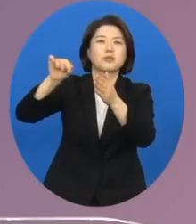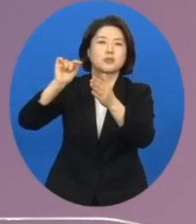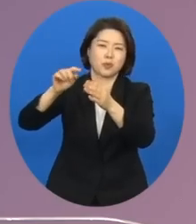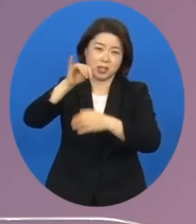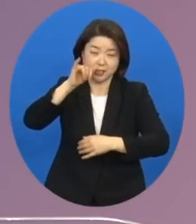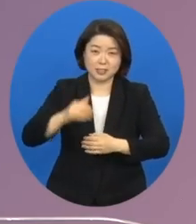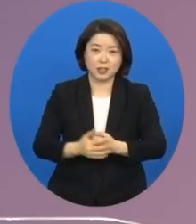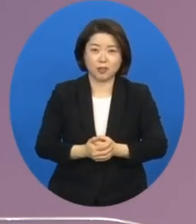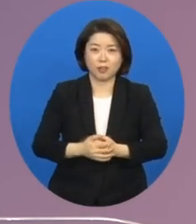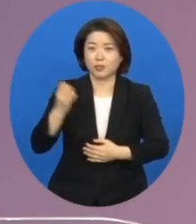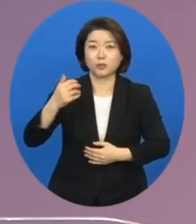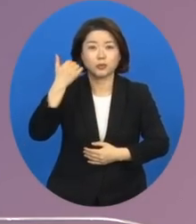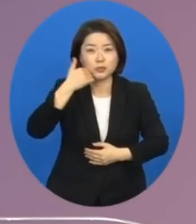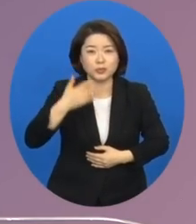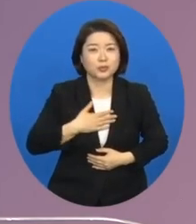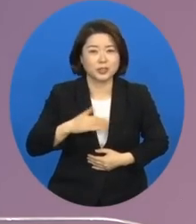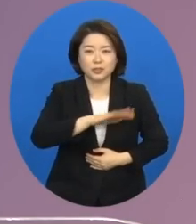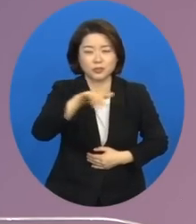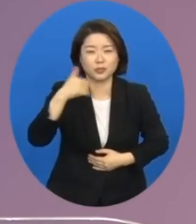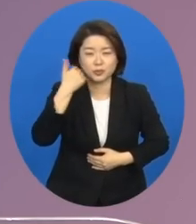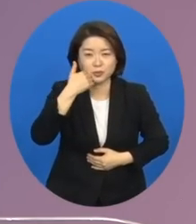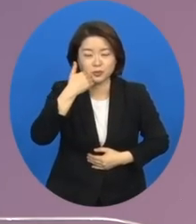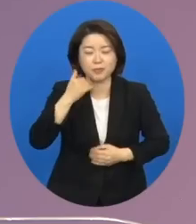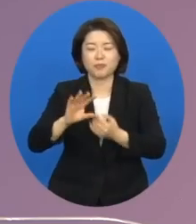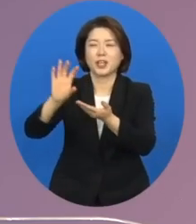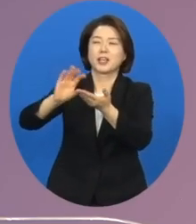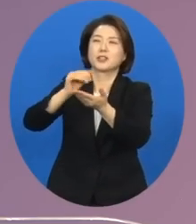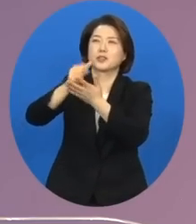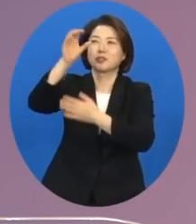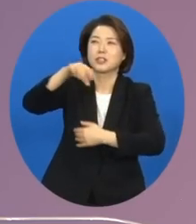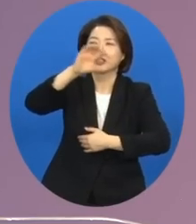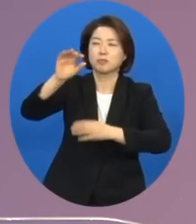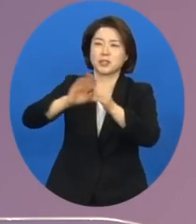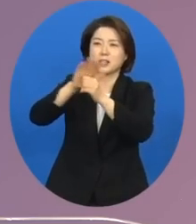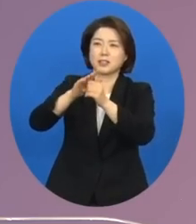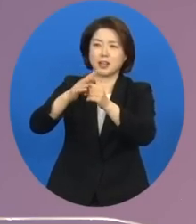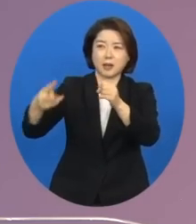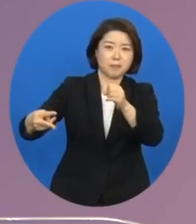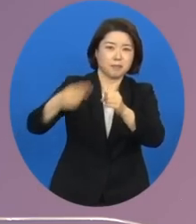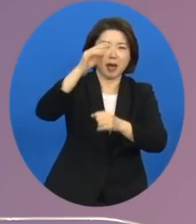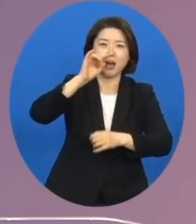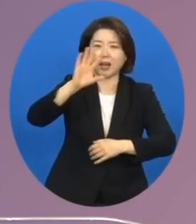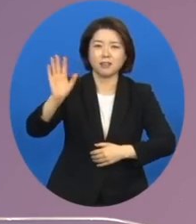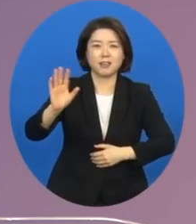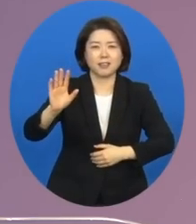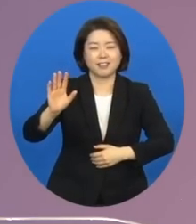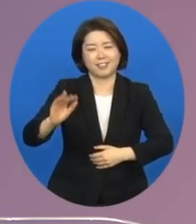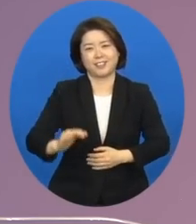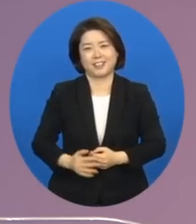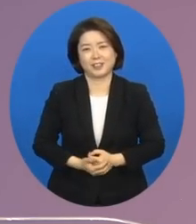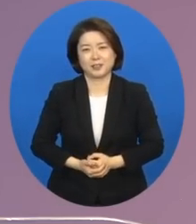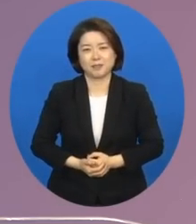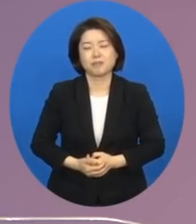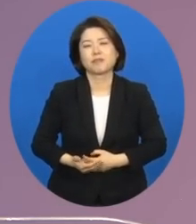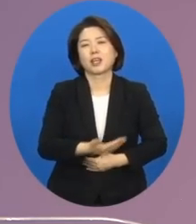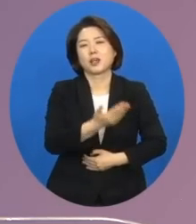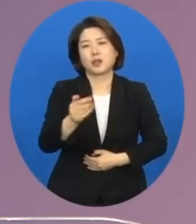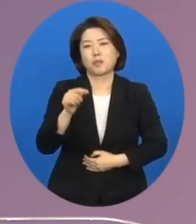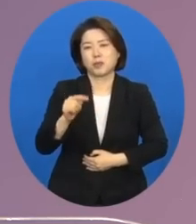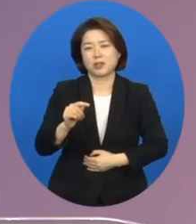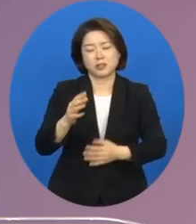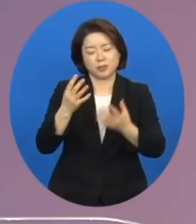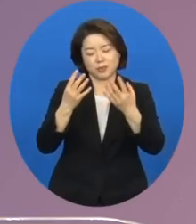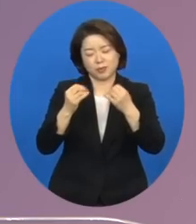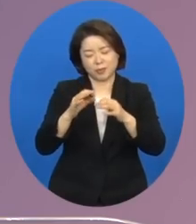있습니다 우리가 또 누굽니까 그리스도의 사랑 십자가 사랑에서 끊어질 수 없는 자입니다 여러분 이것이